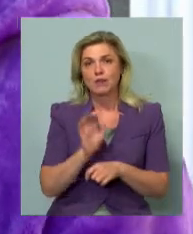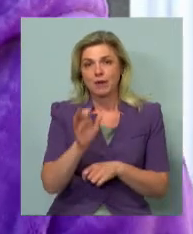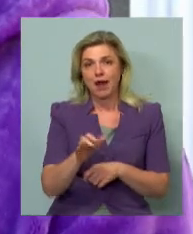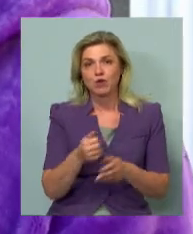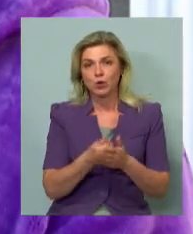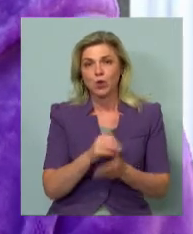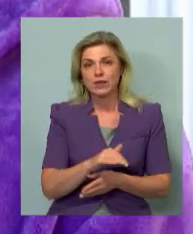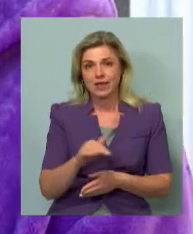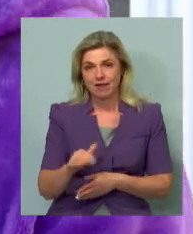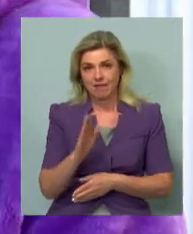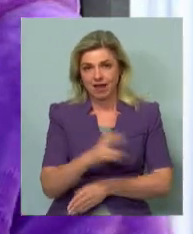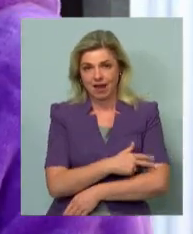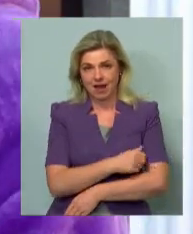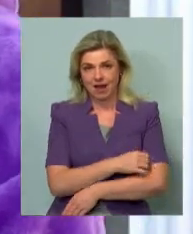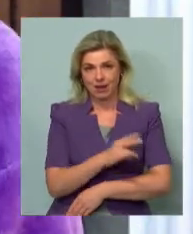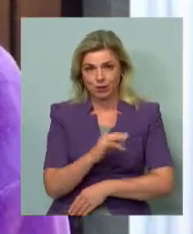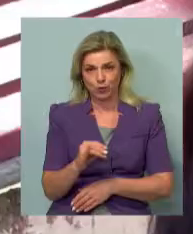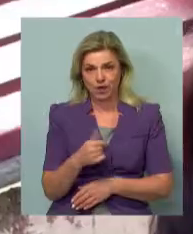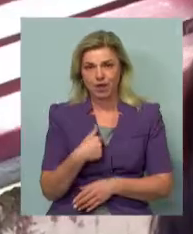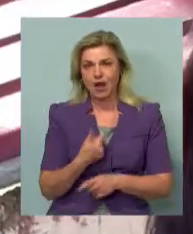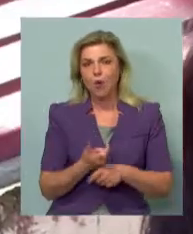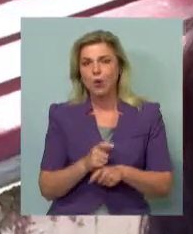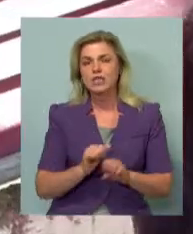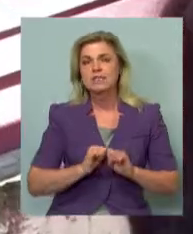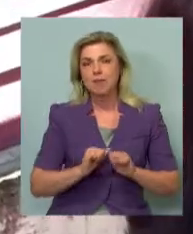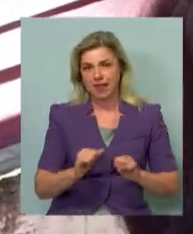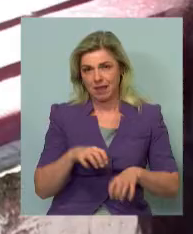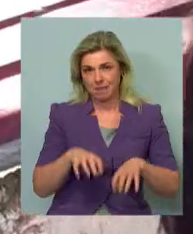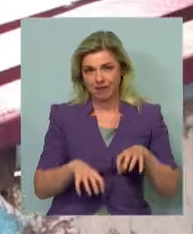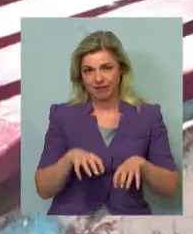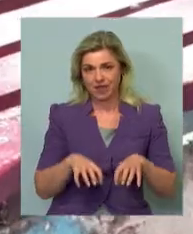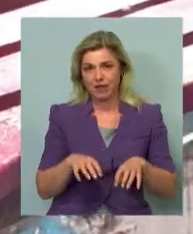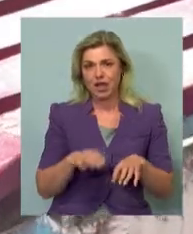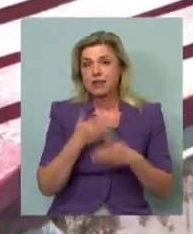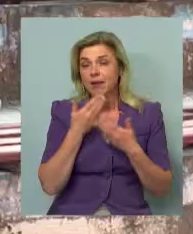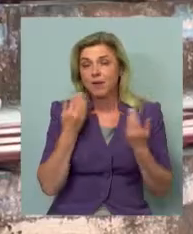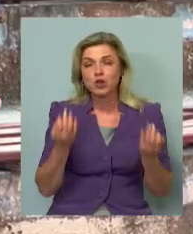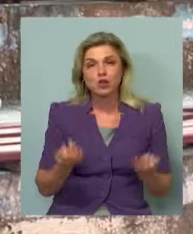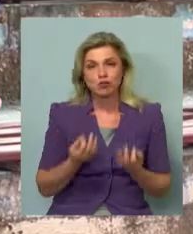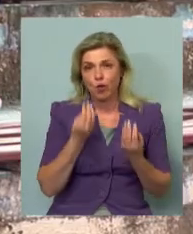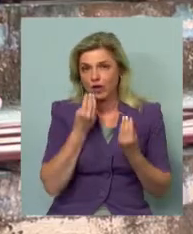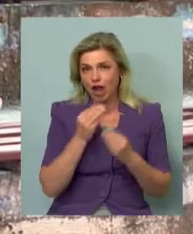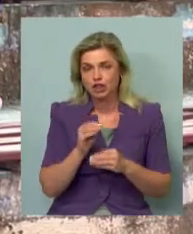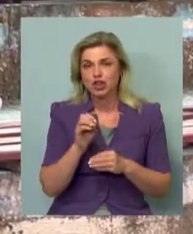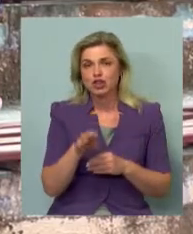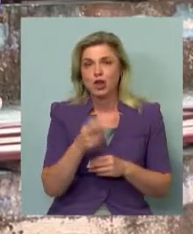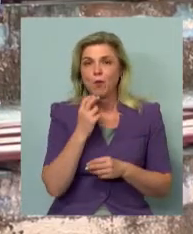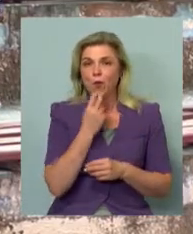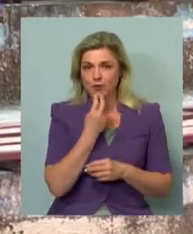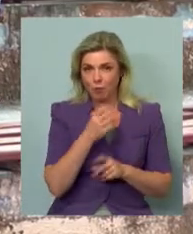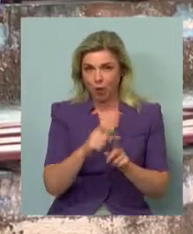дітей в лікарні. Я дуже сміливий ведмедик. Немає нічого кращого, аніж посмішки у